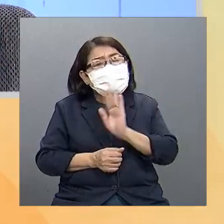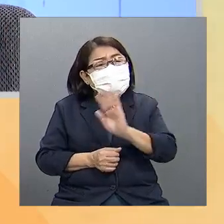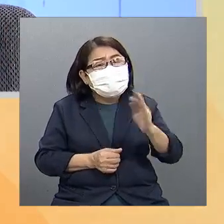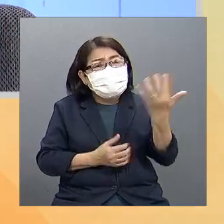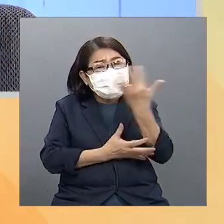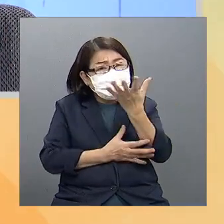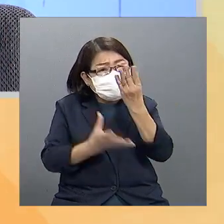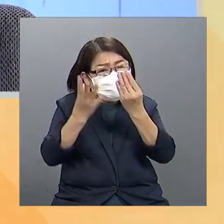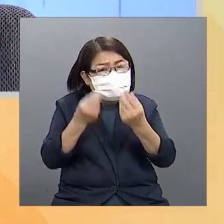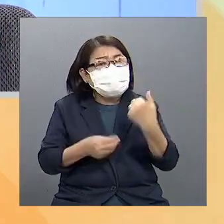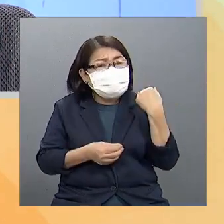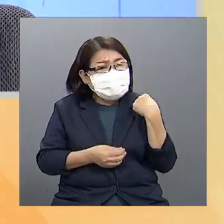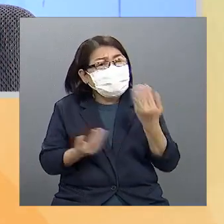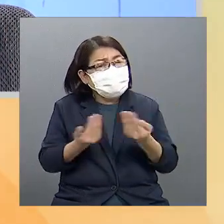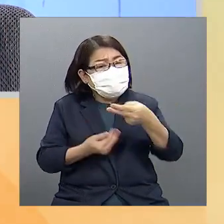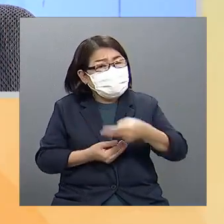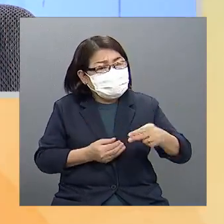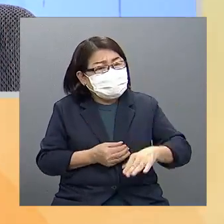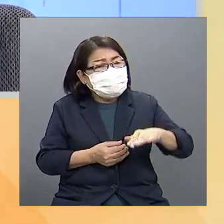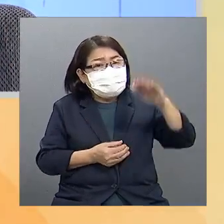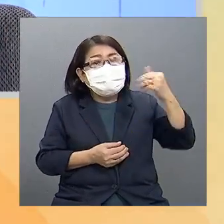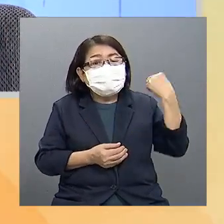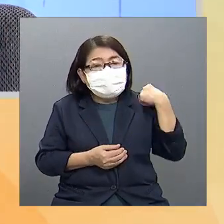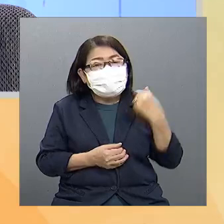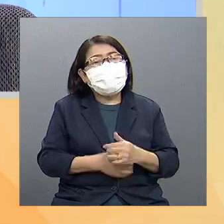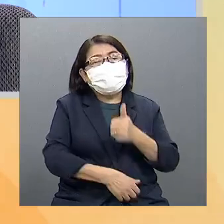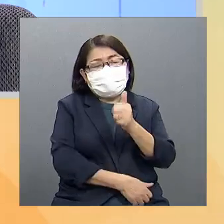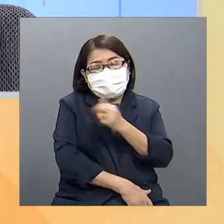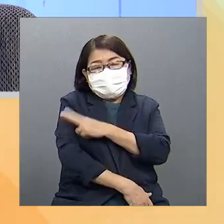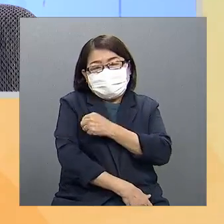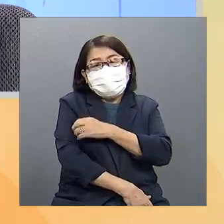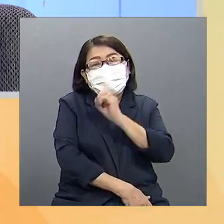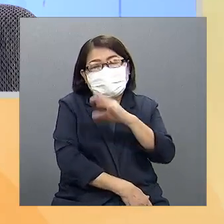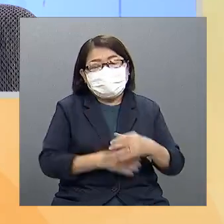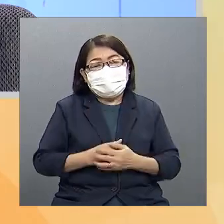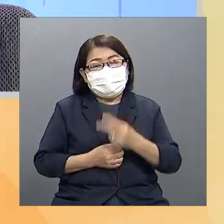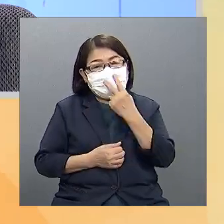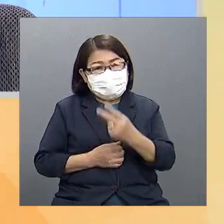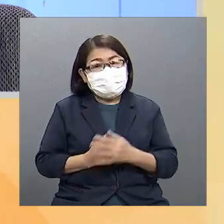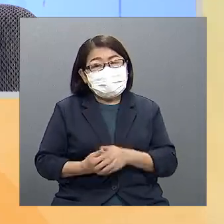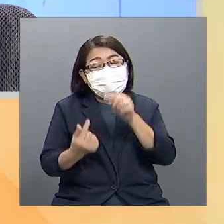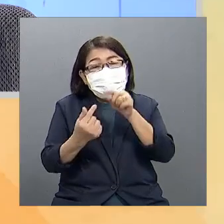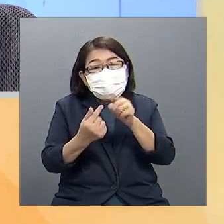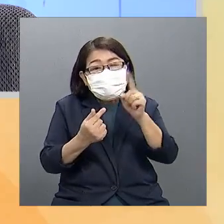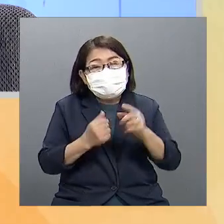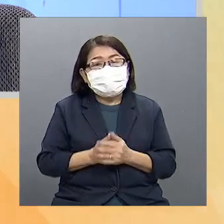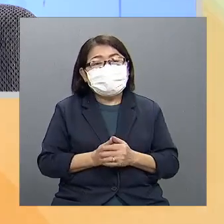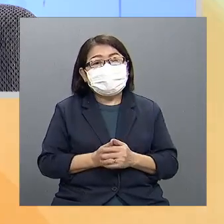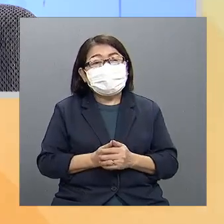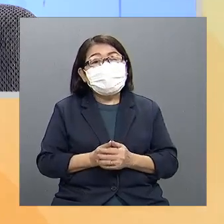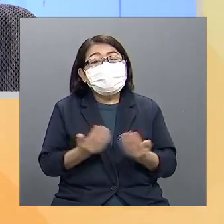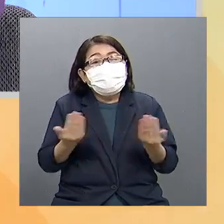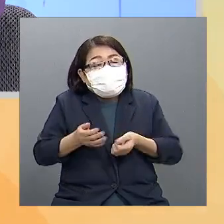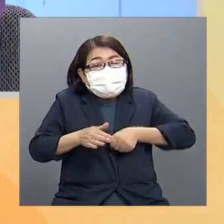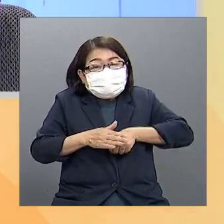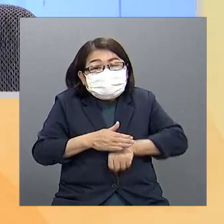คะ ก็ปกติเราแบ่งง่ายๆนะคะก็จะเป็นช่วงที่เราเรียกว่าเป็นวัยทารกต ั ้งแต่แรกเกิด